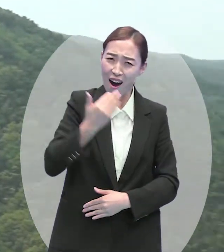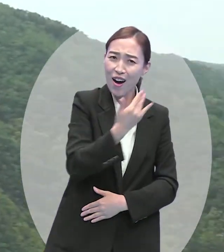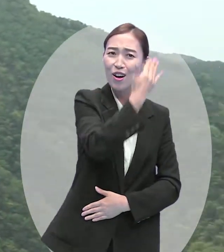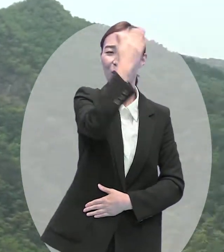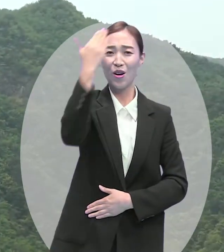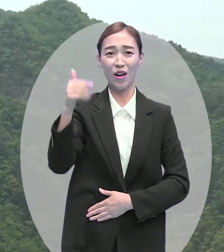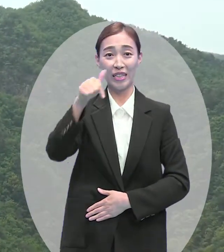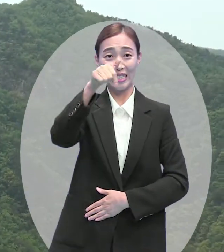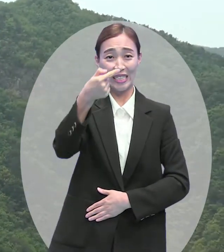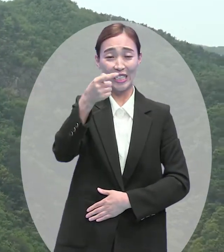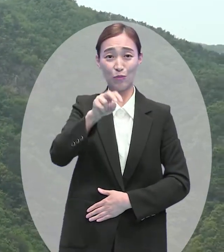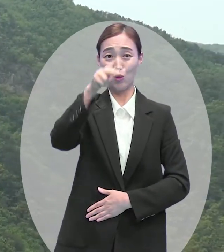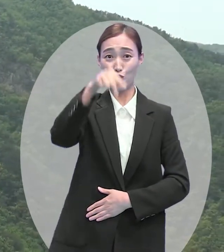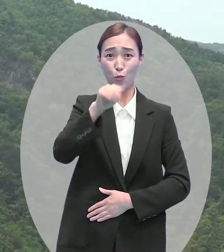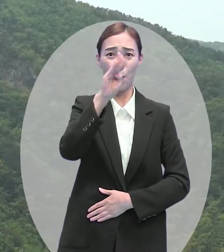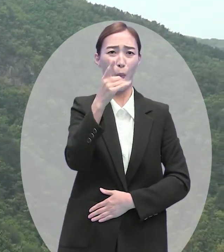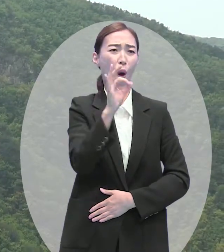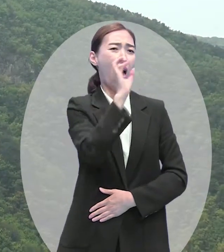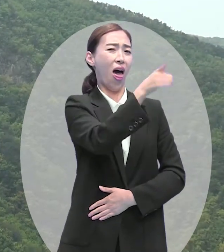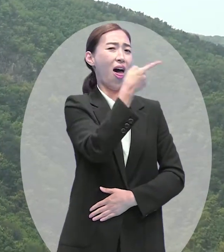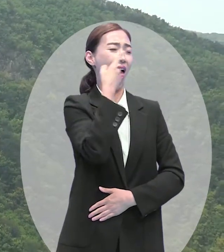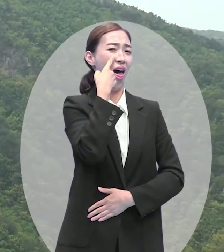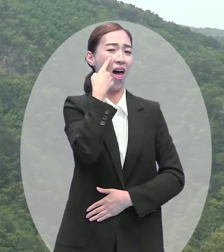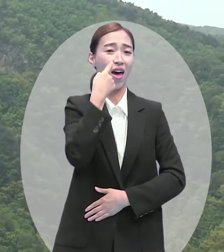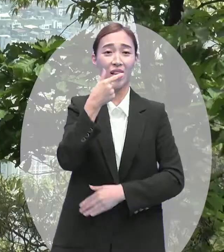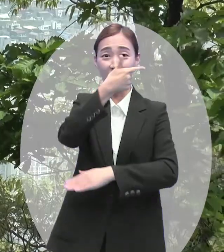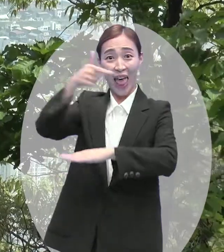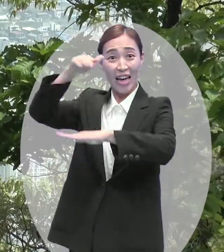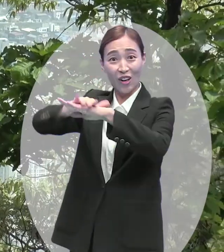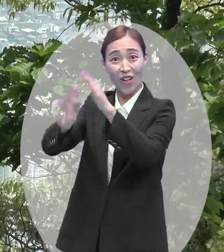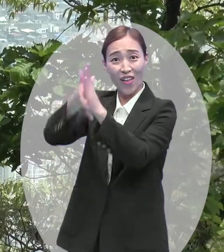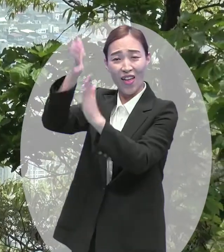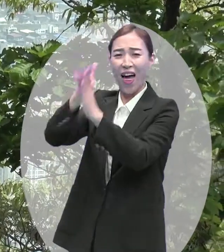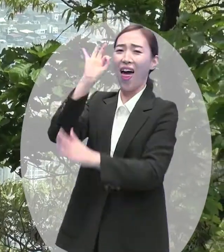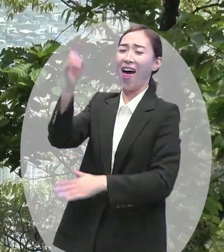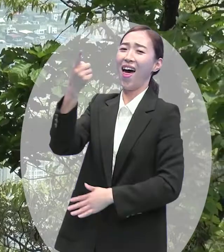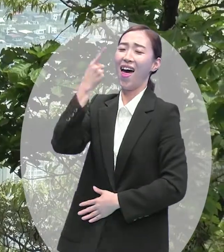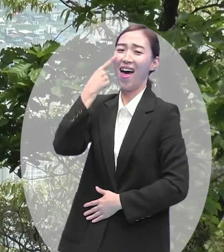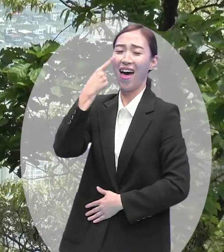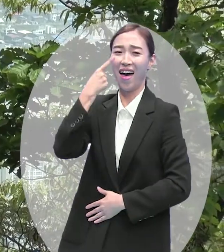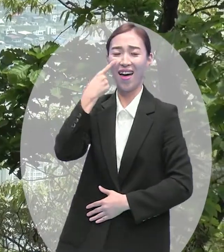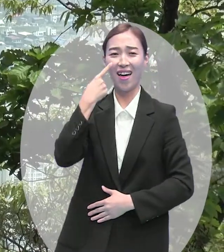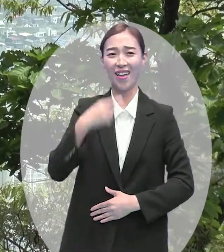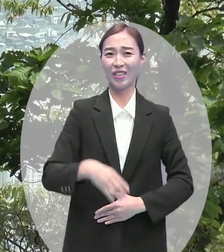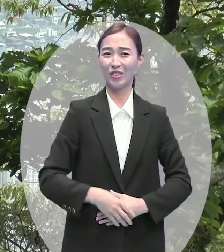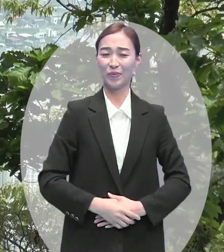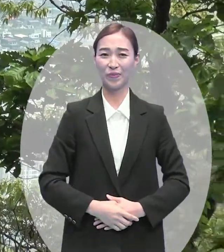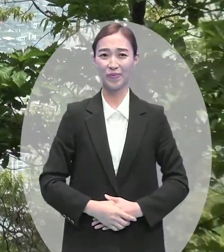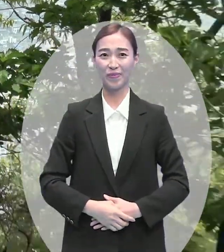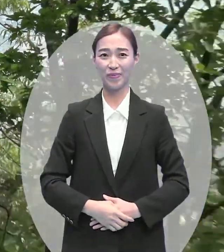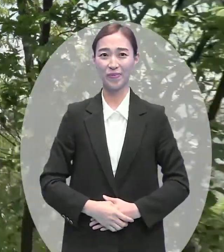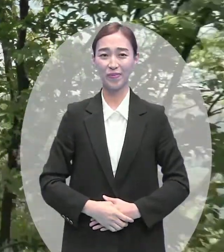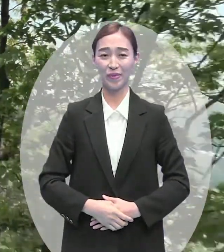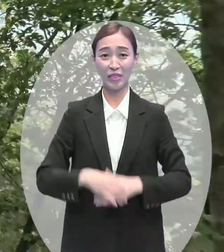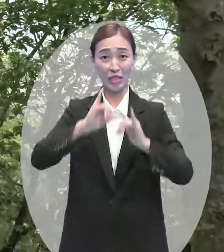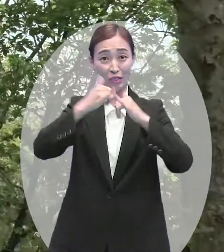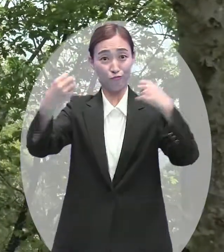아름답다 해서 붙여진 금수봉이 건너다 보이고 대전 시가지도 다 내려다 보이네요.